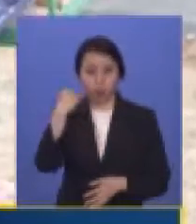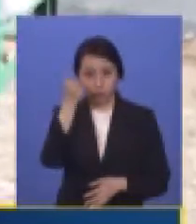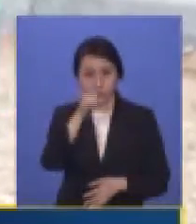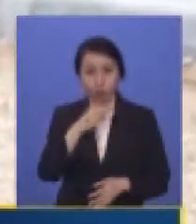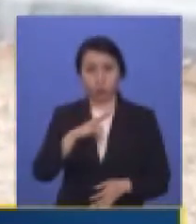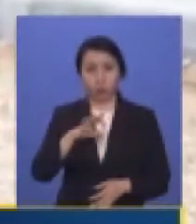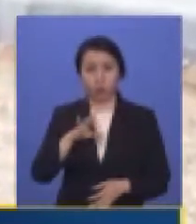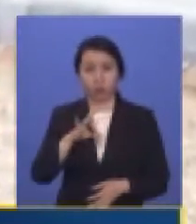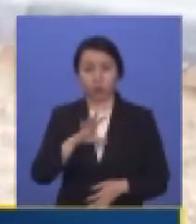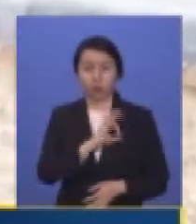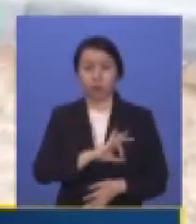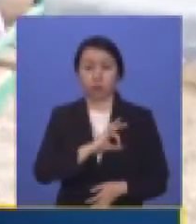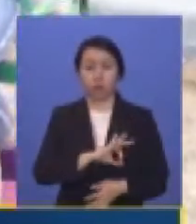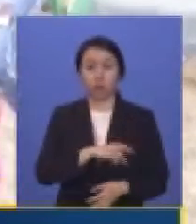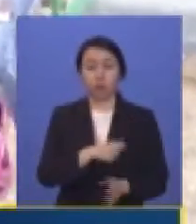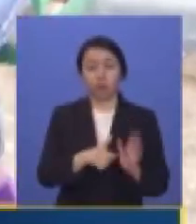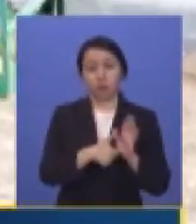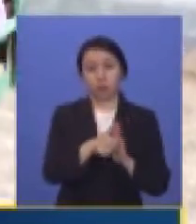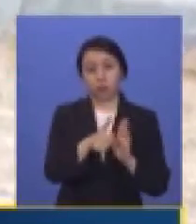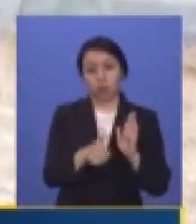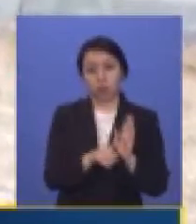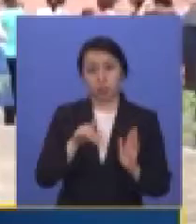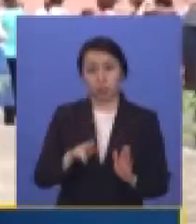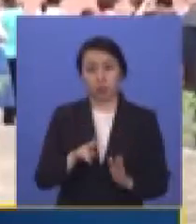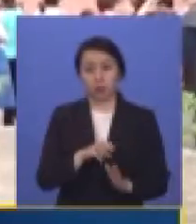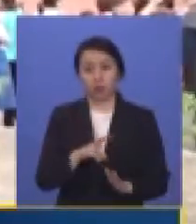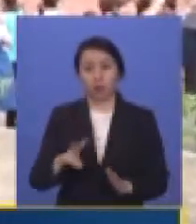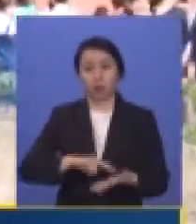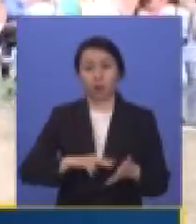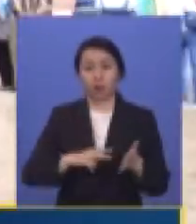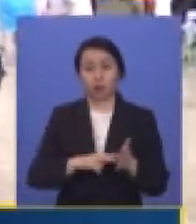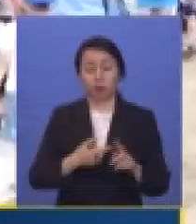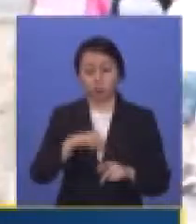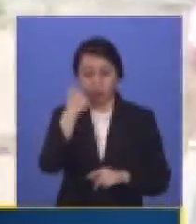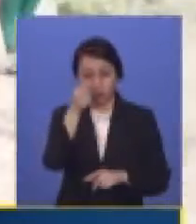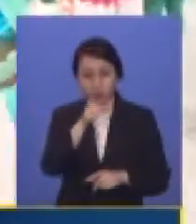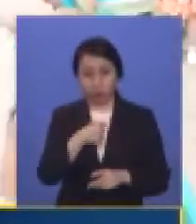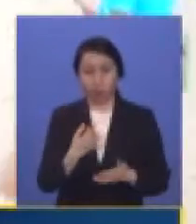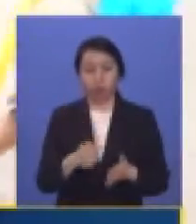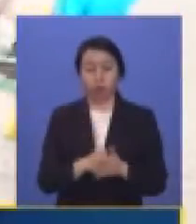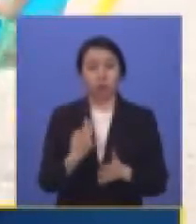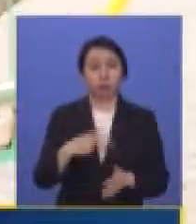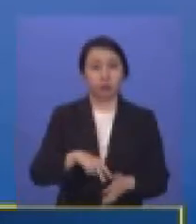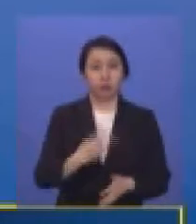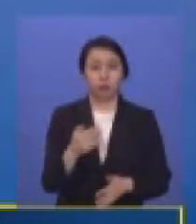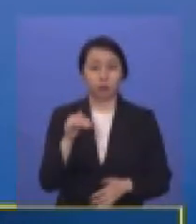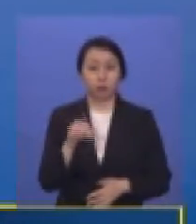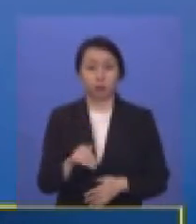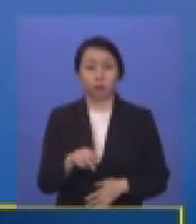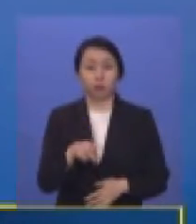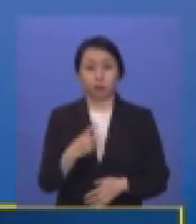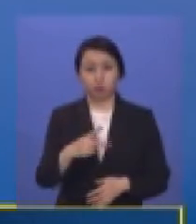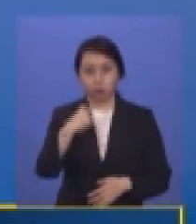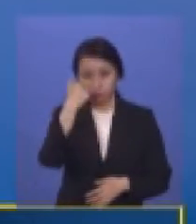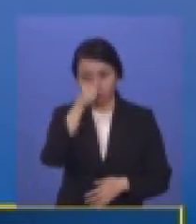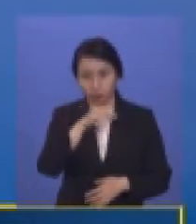Габита Мусрепова в эксплуатацию ввели порядка 16 тысяч квадратных метров. В планах на этот год довести показатель до 22 тысяч. В 2021 году за